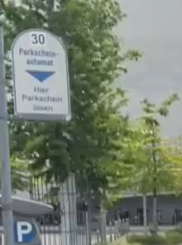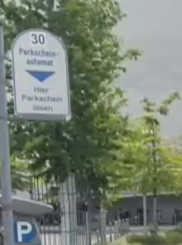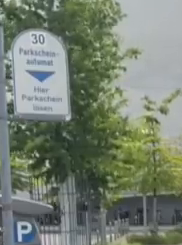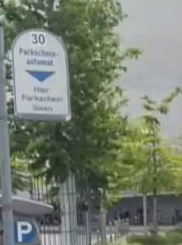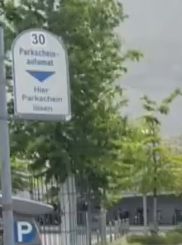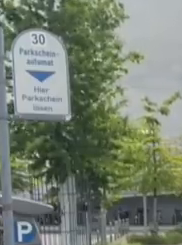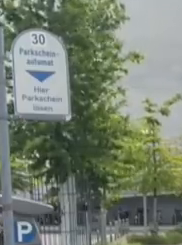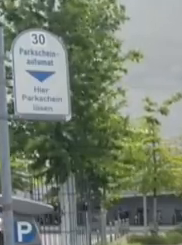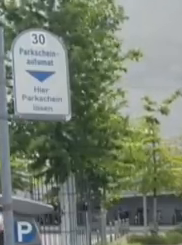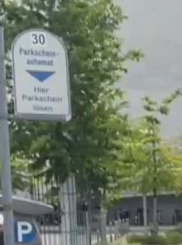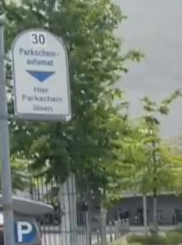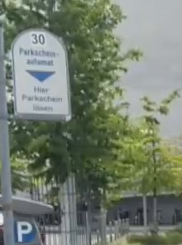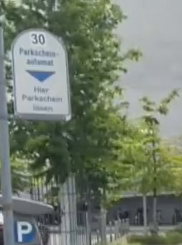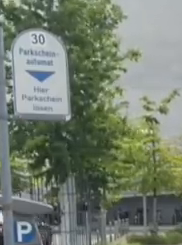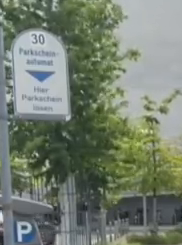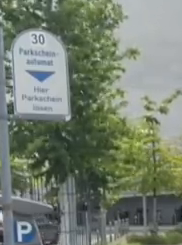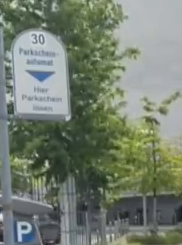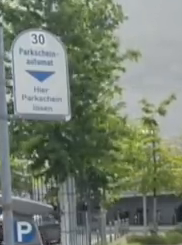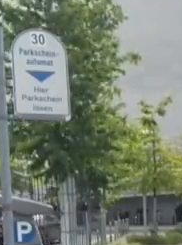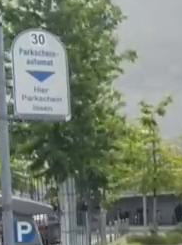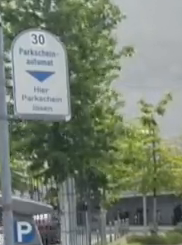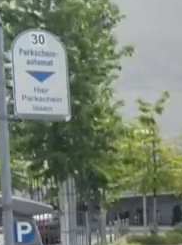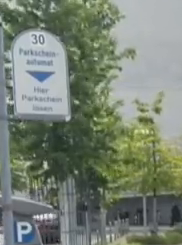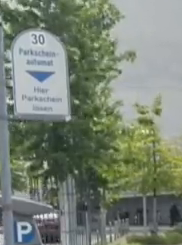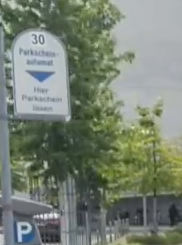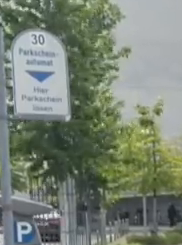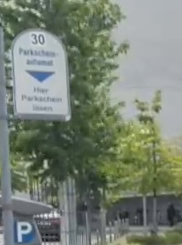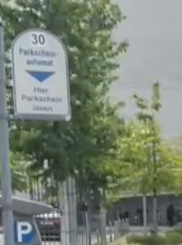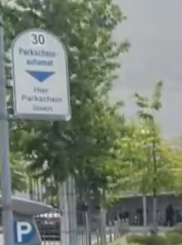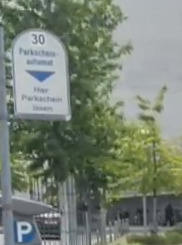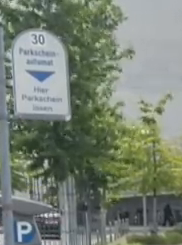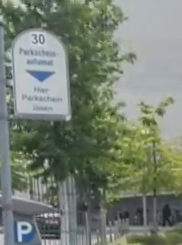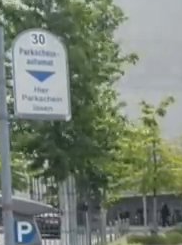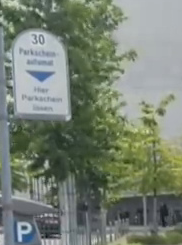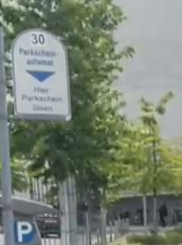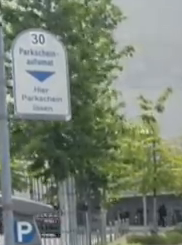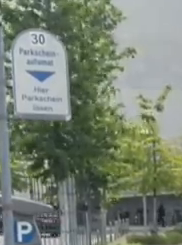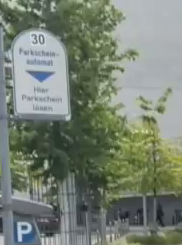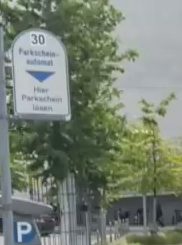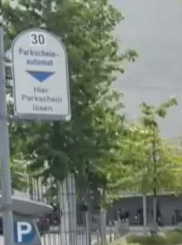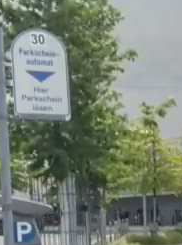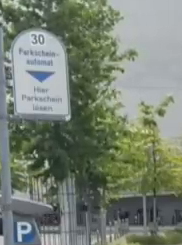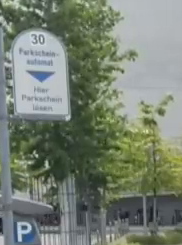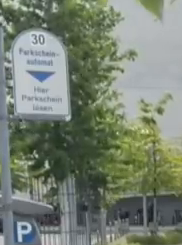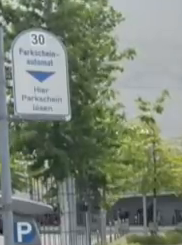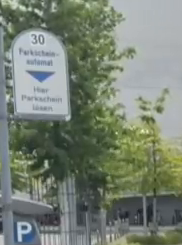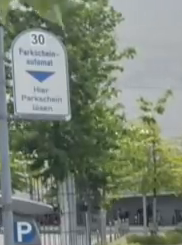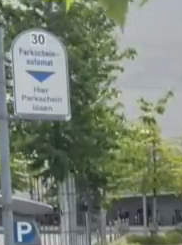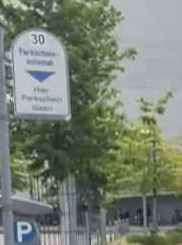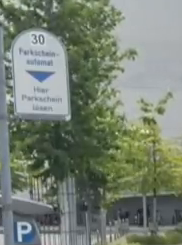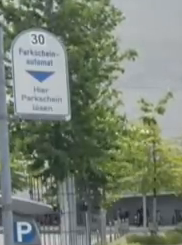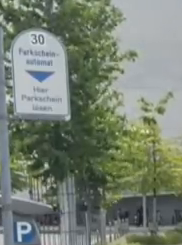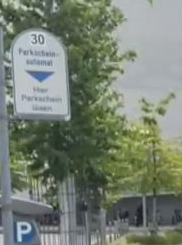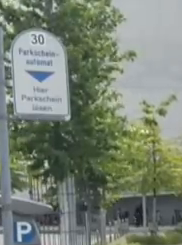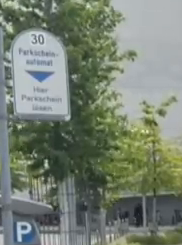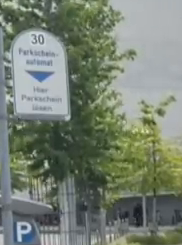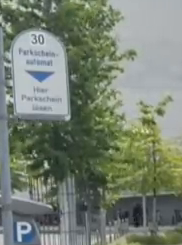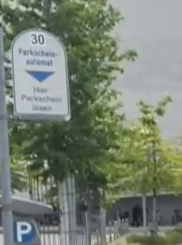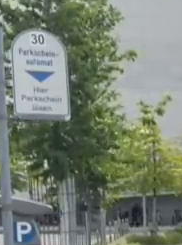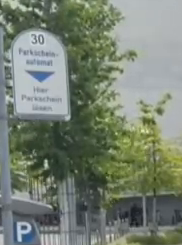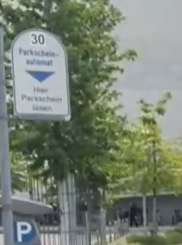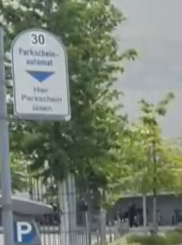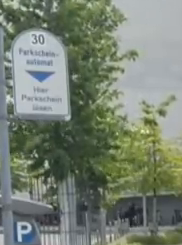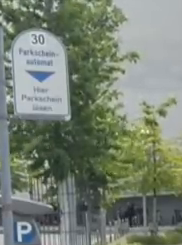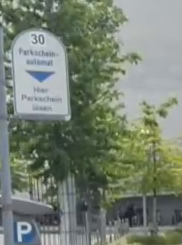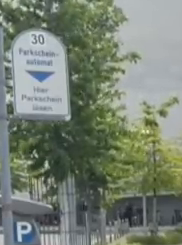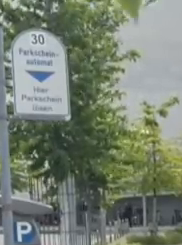in Virusvariantengebiete 14 Tage in Hausarrest musste und sich auch nicht freitesten kann, zumindest nicht kurzfristig. Und auch